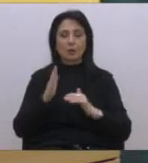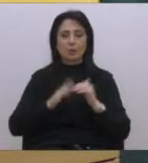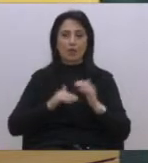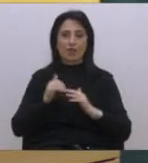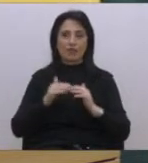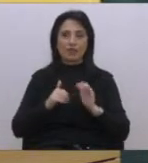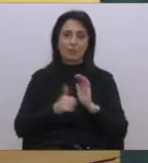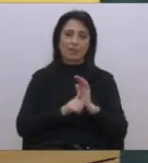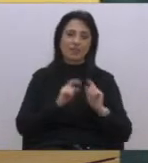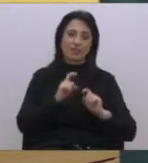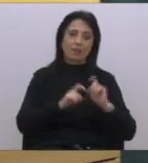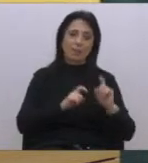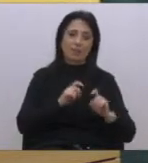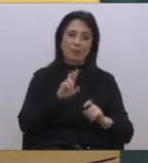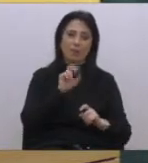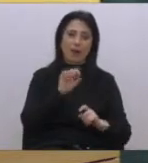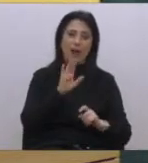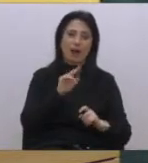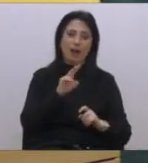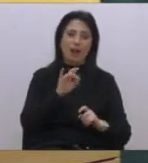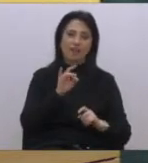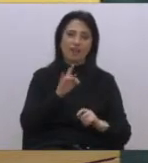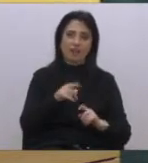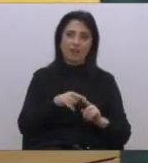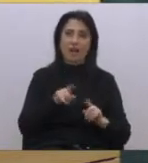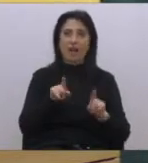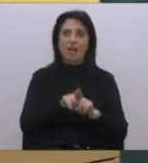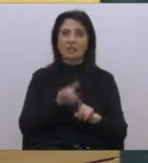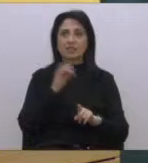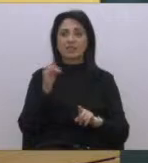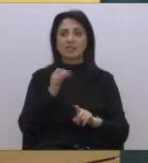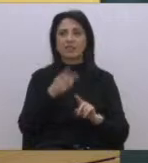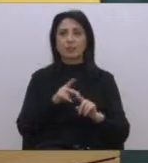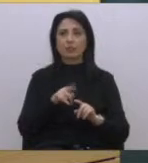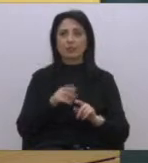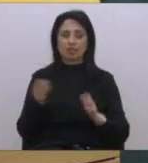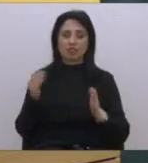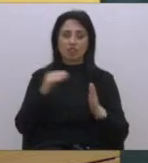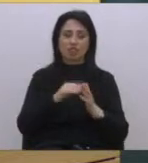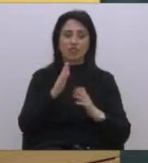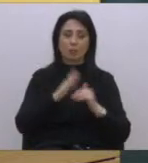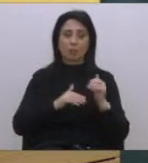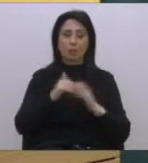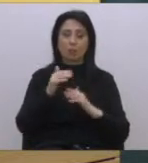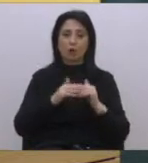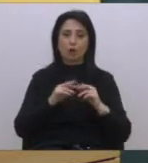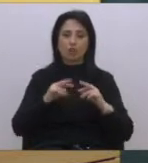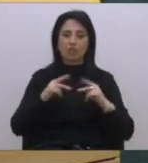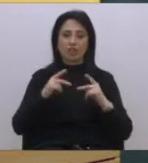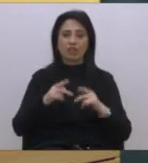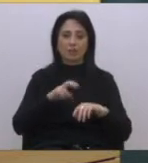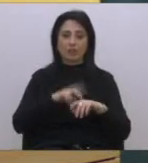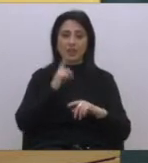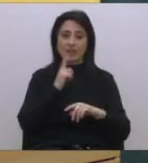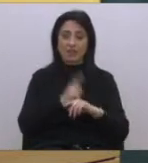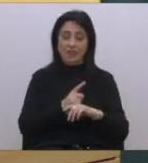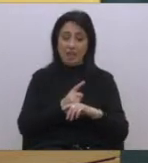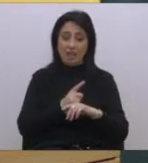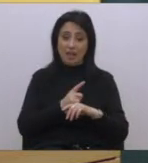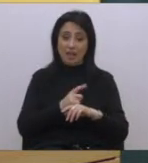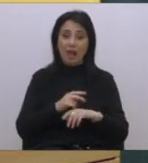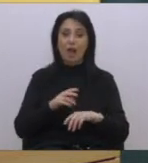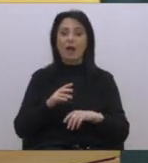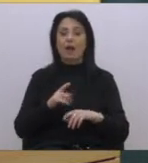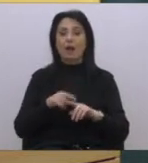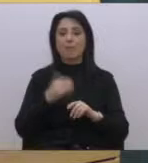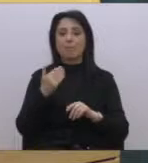და მეექვსე საფეხურზე ბაკალავრიატი. Ასევე საინტერესოა ის, რომ შემოდის პროფესიული რანჟირება ექთინის და მიანი